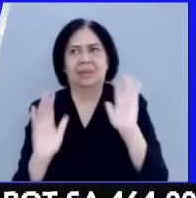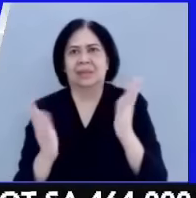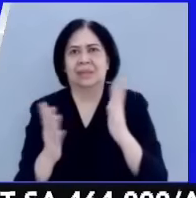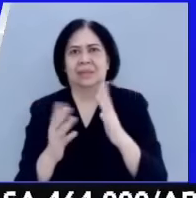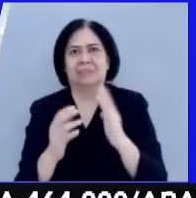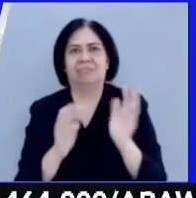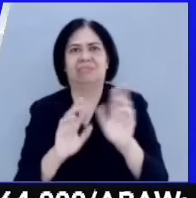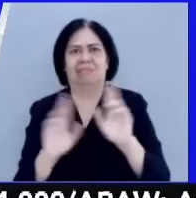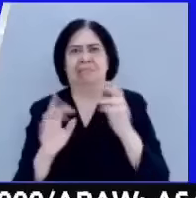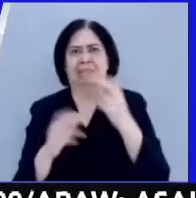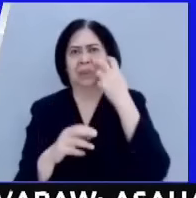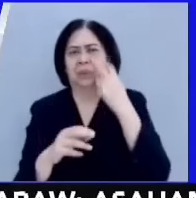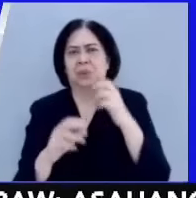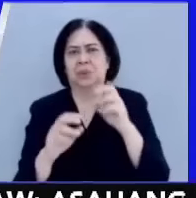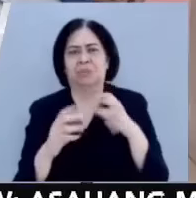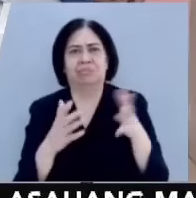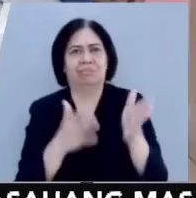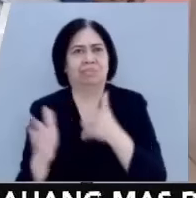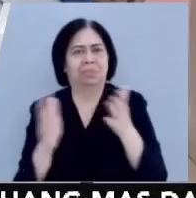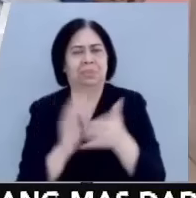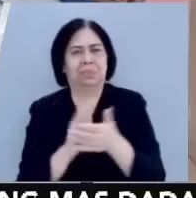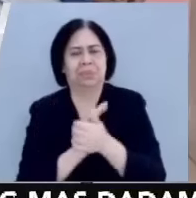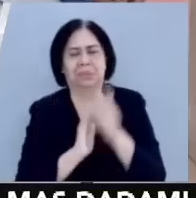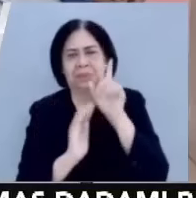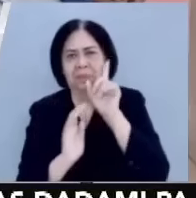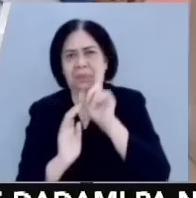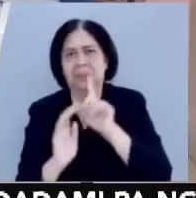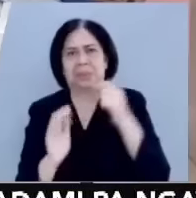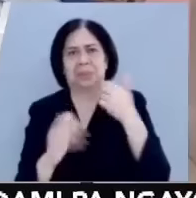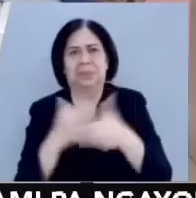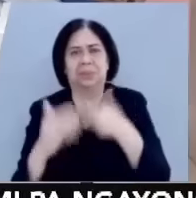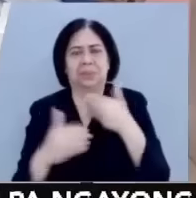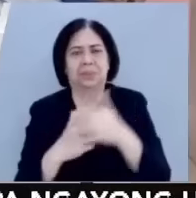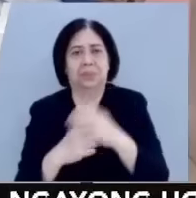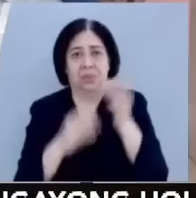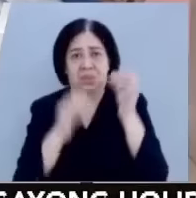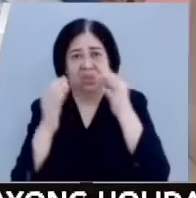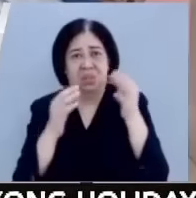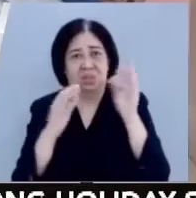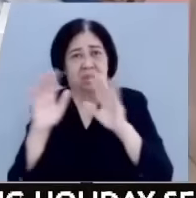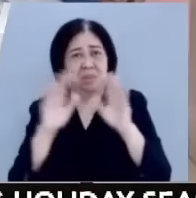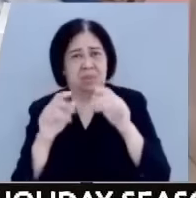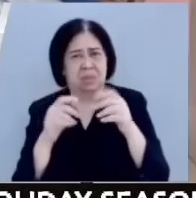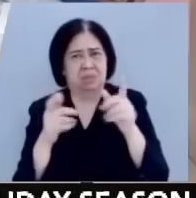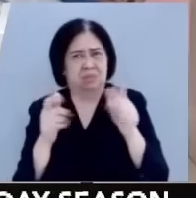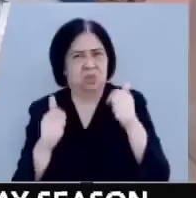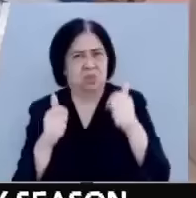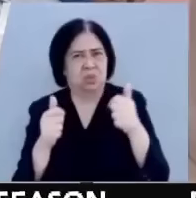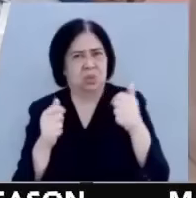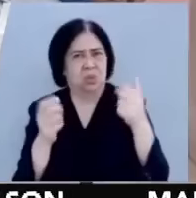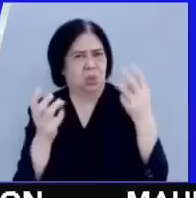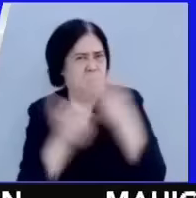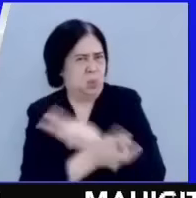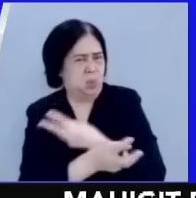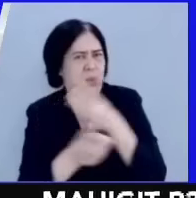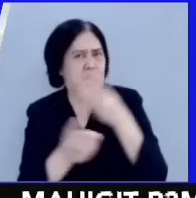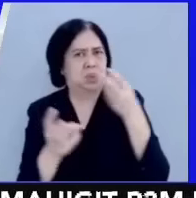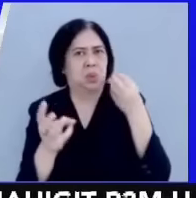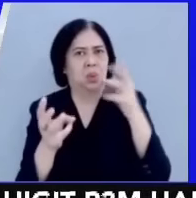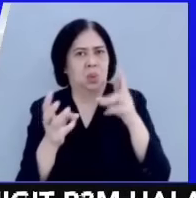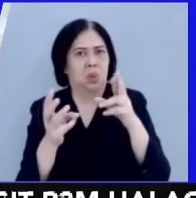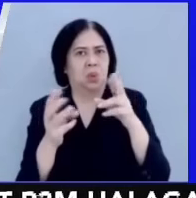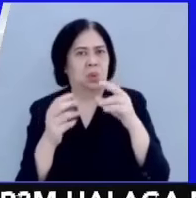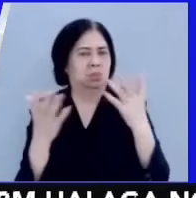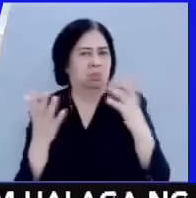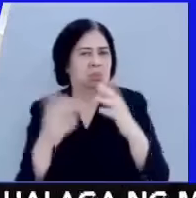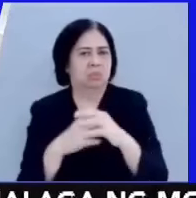sila pero k sa ba yung drug problem natin ah kontrolado ba o mas malala pa ba going down ang isa lang naman economic